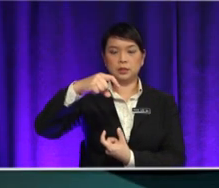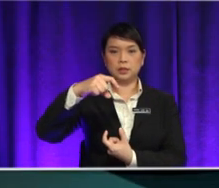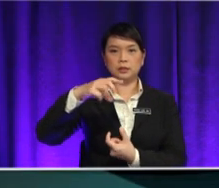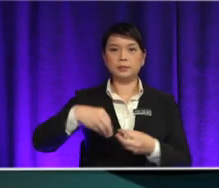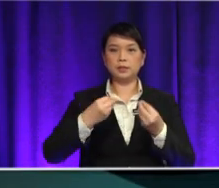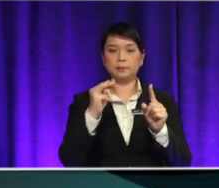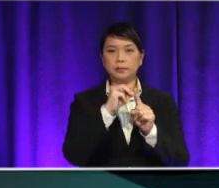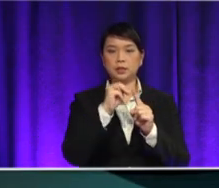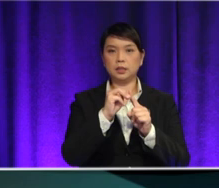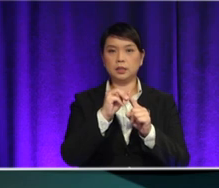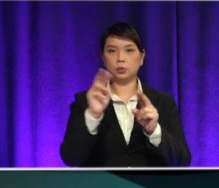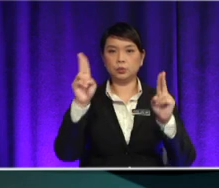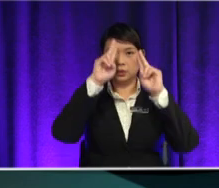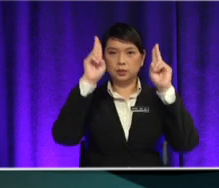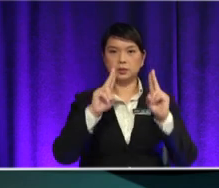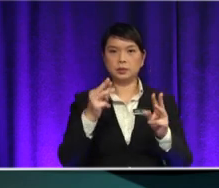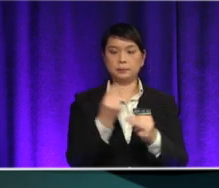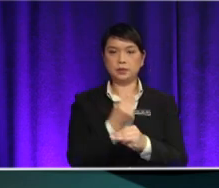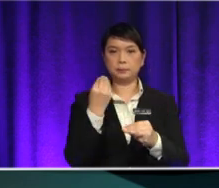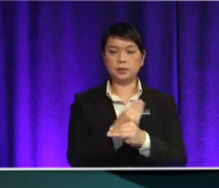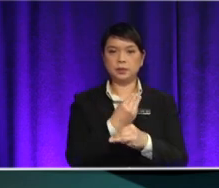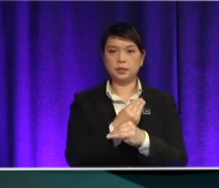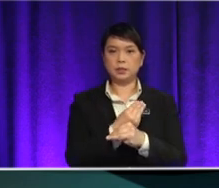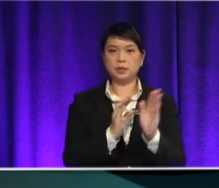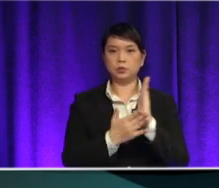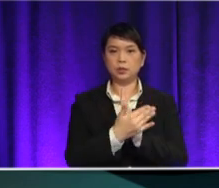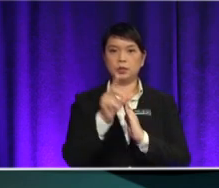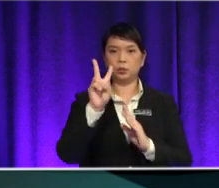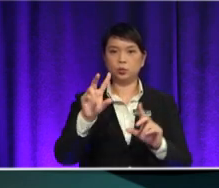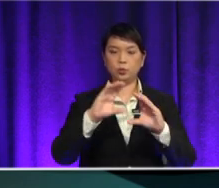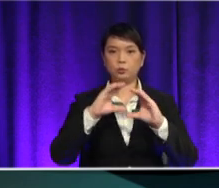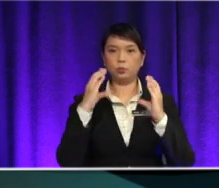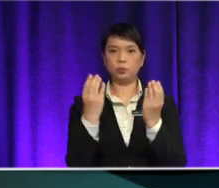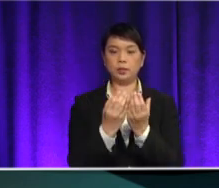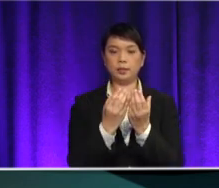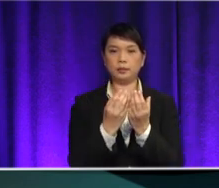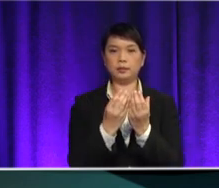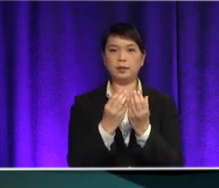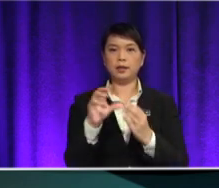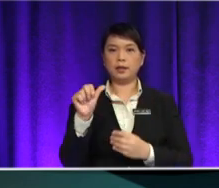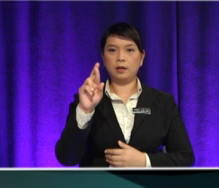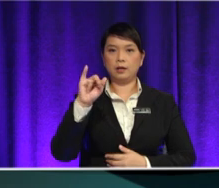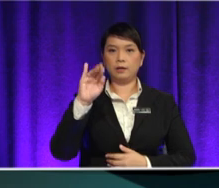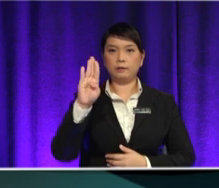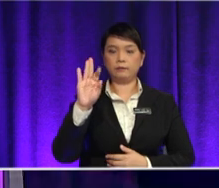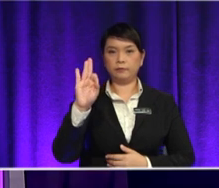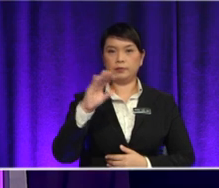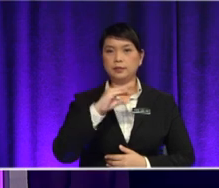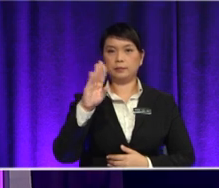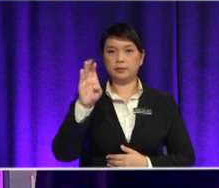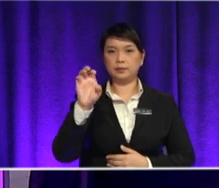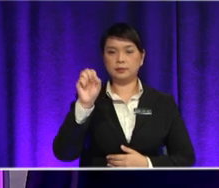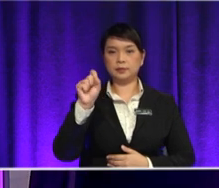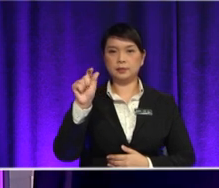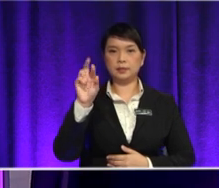markah ujian matematik yang diperoleh dua kumpulan iaitu Arif dan Bestari. Okey, murid-murid di rumah, murid-murid di Google